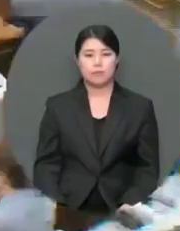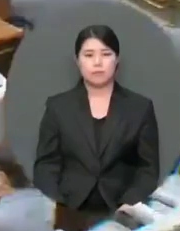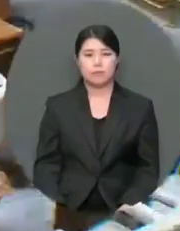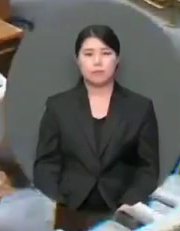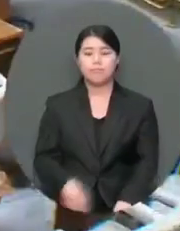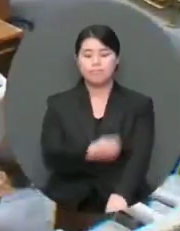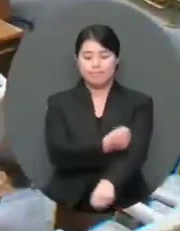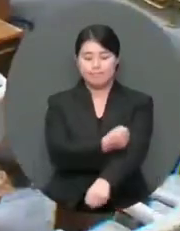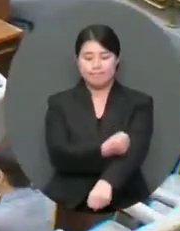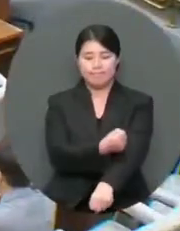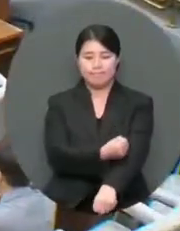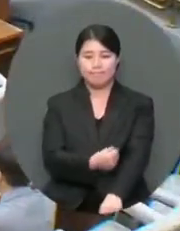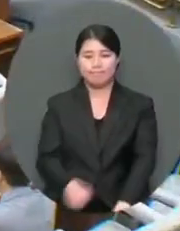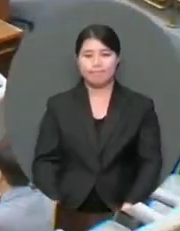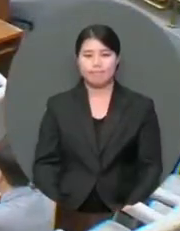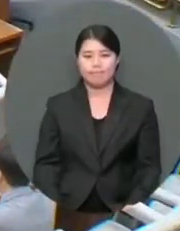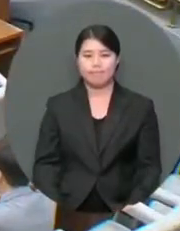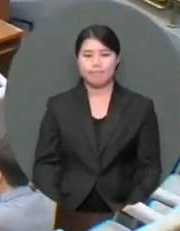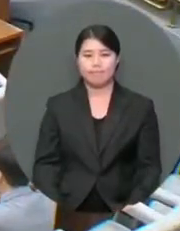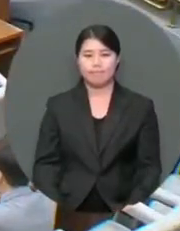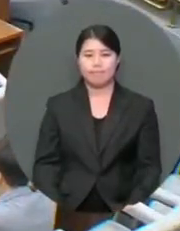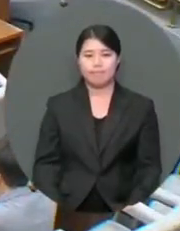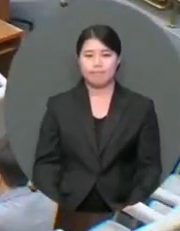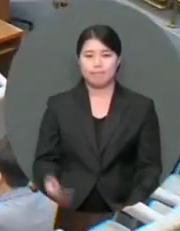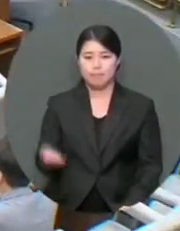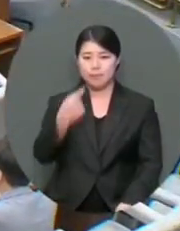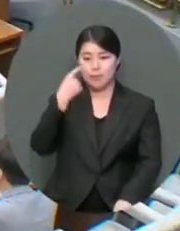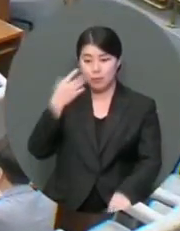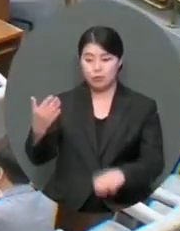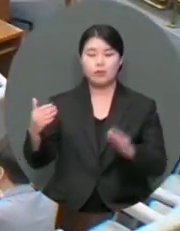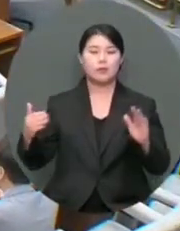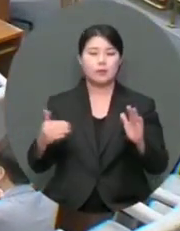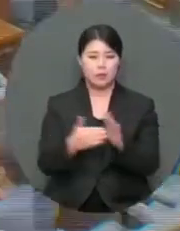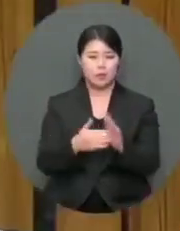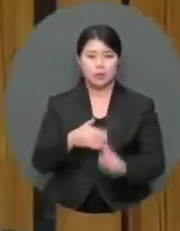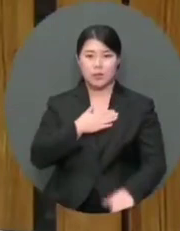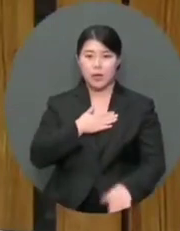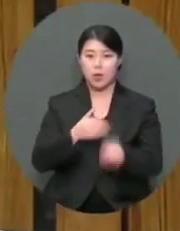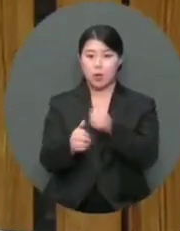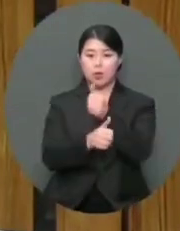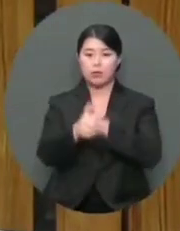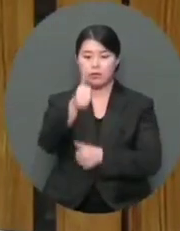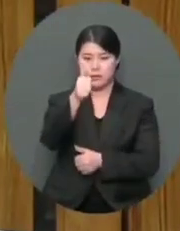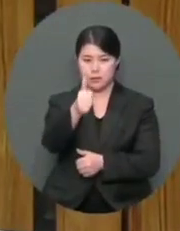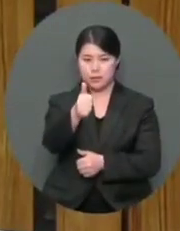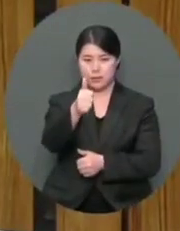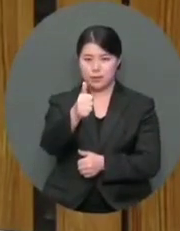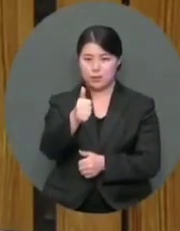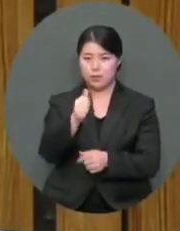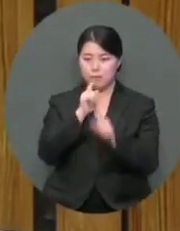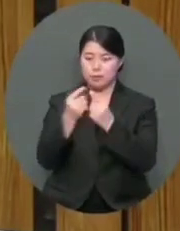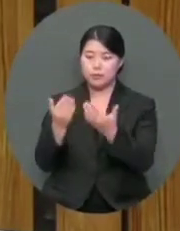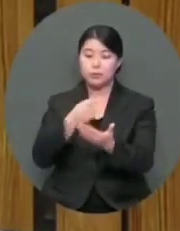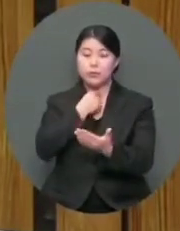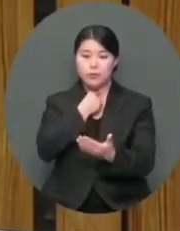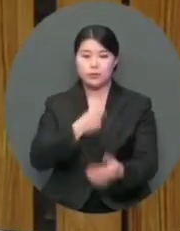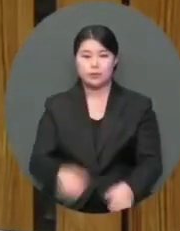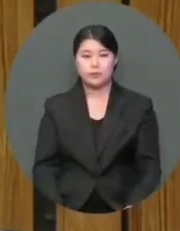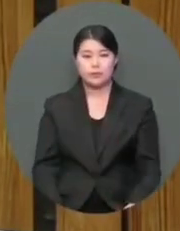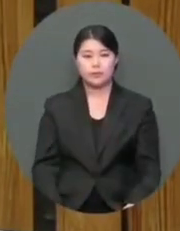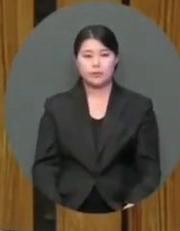예, 수고하셨습니다. 예, 의원님들 질의가 다 마쳤고요. 제가 위원장으로서 좀 몇 말씀 드리도록